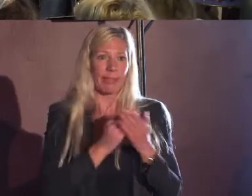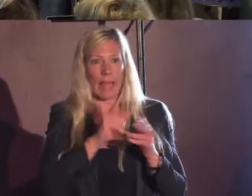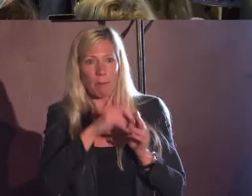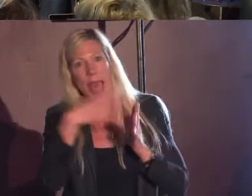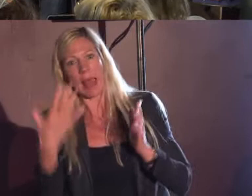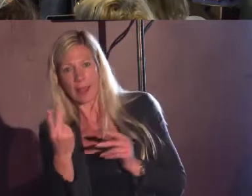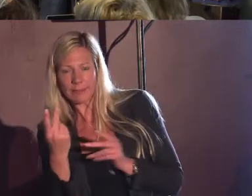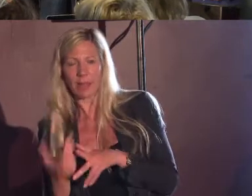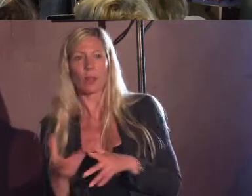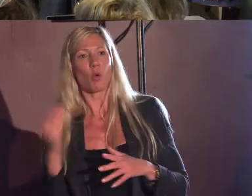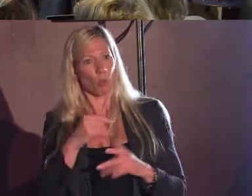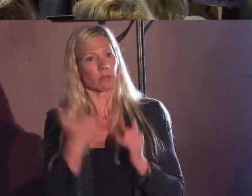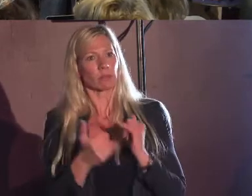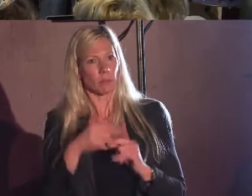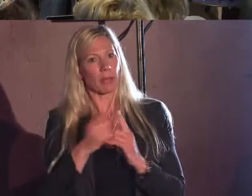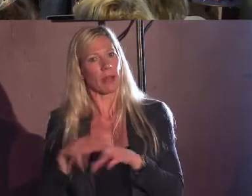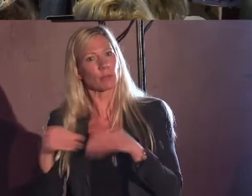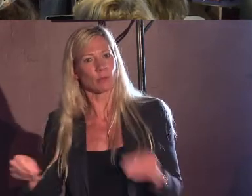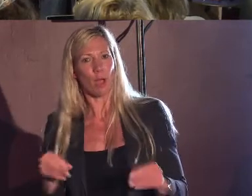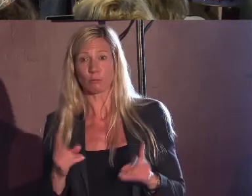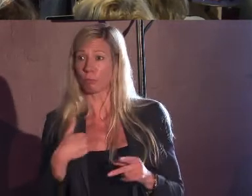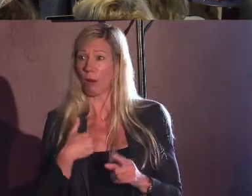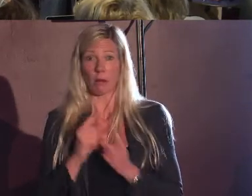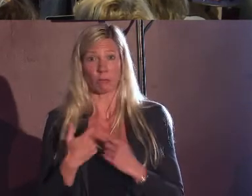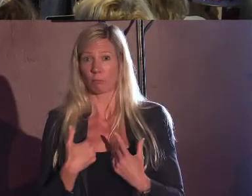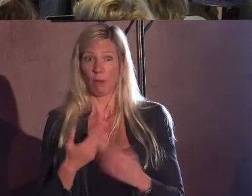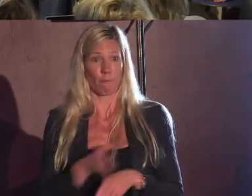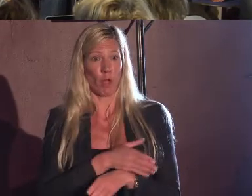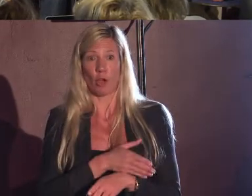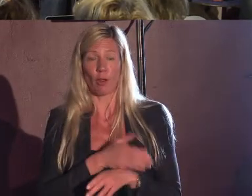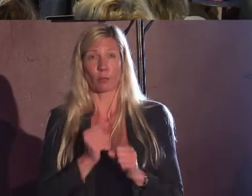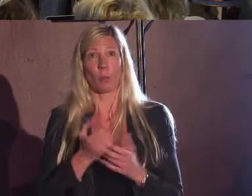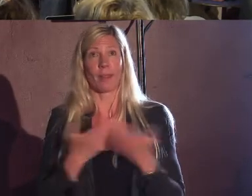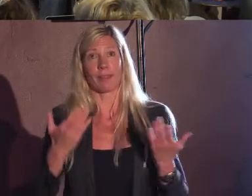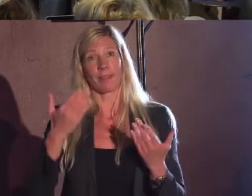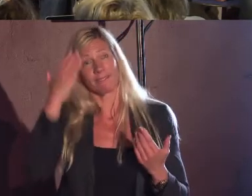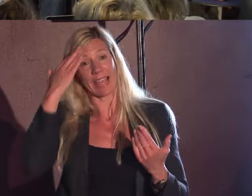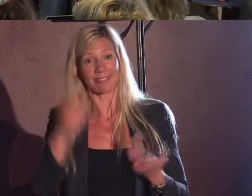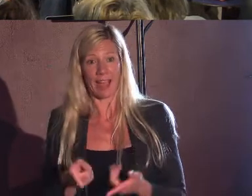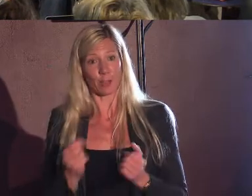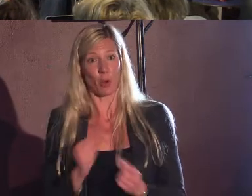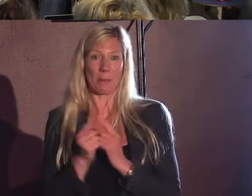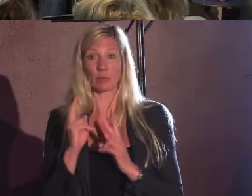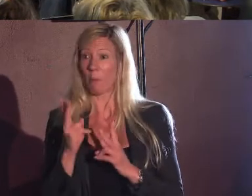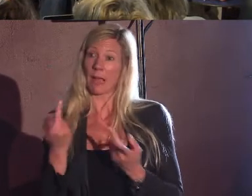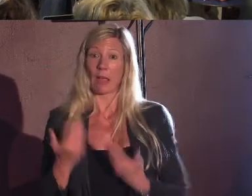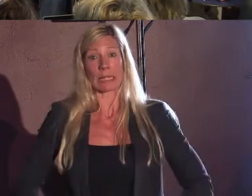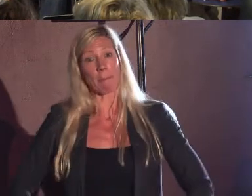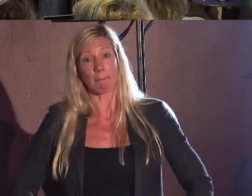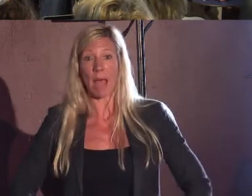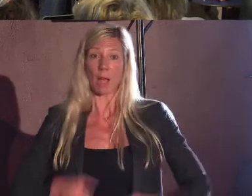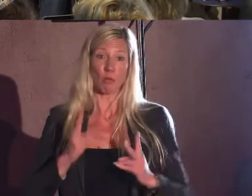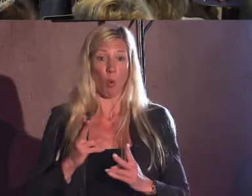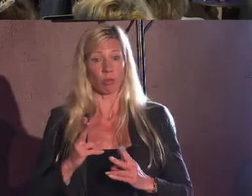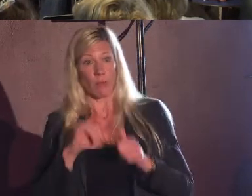då är det, blir det faktiskt någonting som jag inte själv hade kunnat komma fram till, att det här skulle bli en kappa med en sån här form eller sån